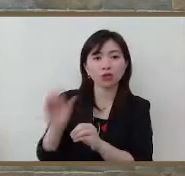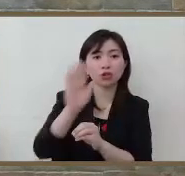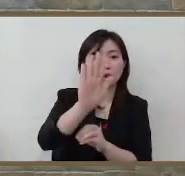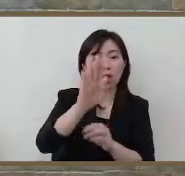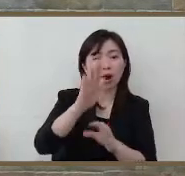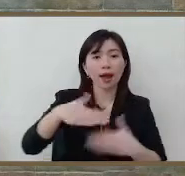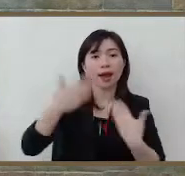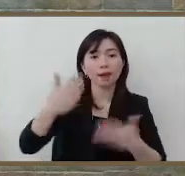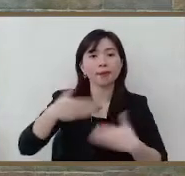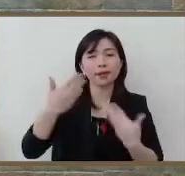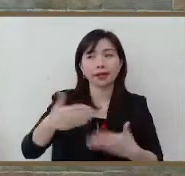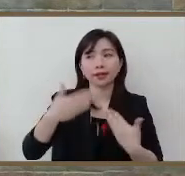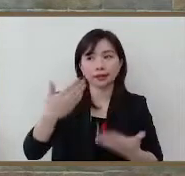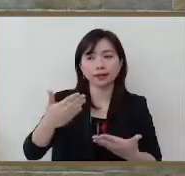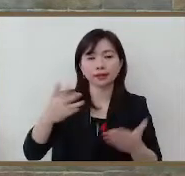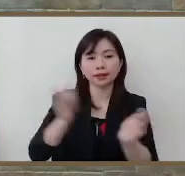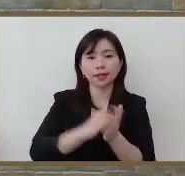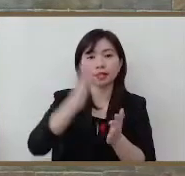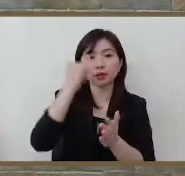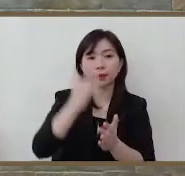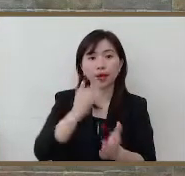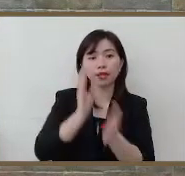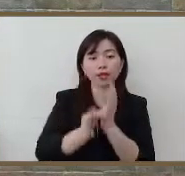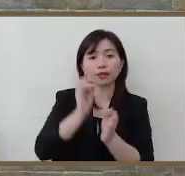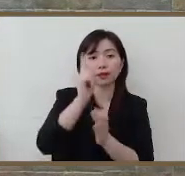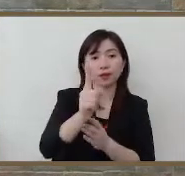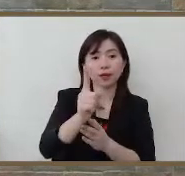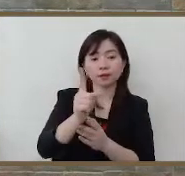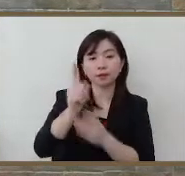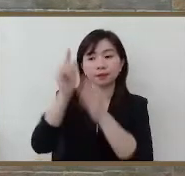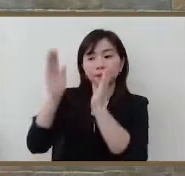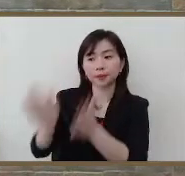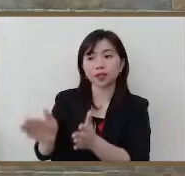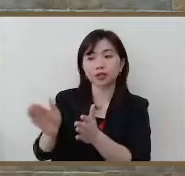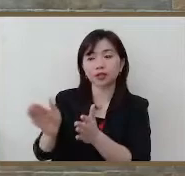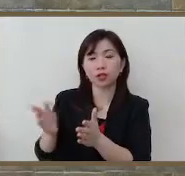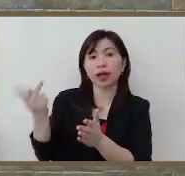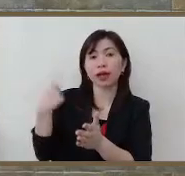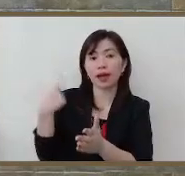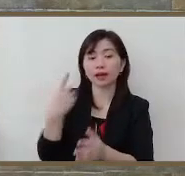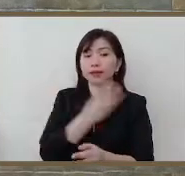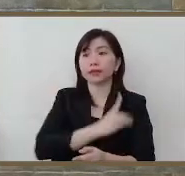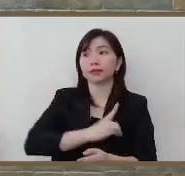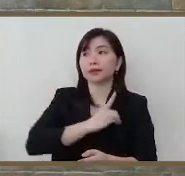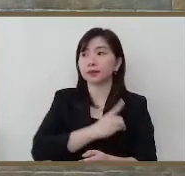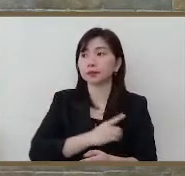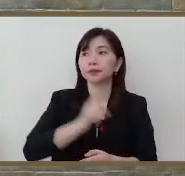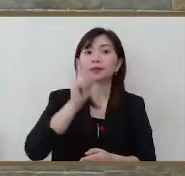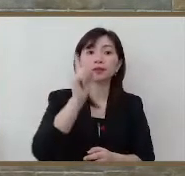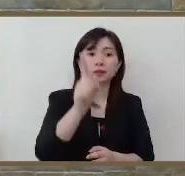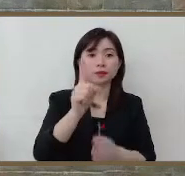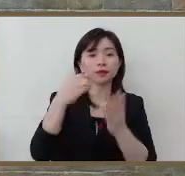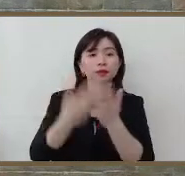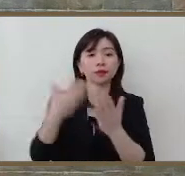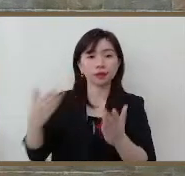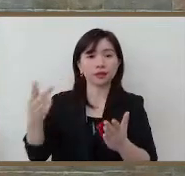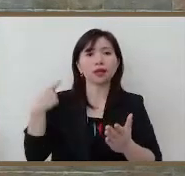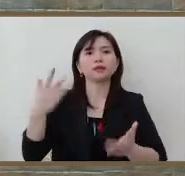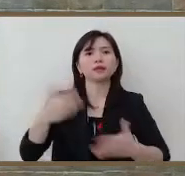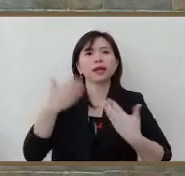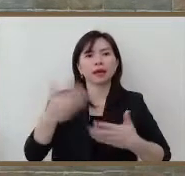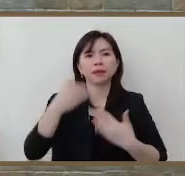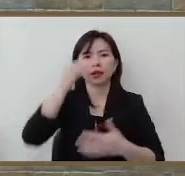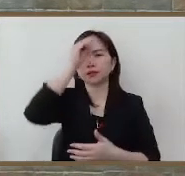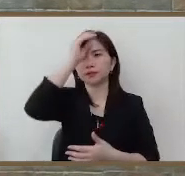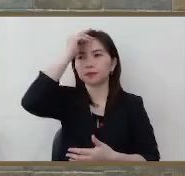kasiyahan. Kaya nga kapag ang isang tao nag-desire ng isang bagay, nandoon ang kanyang kasiyahan. Ang